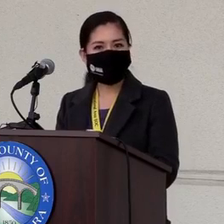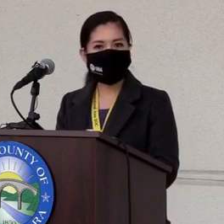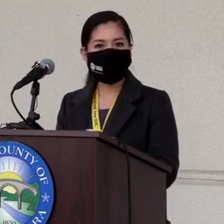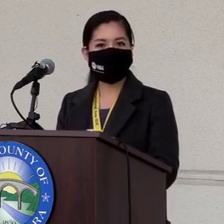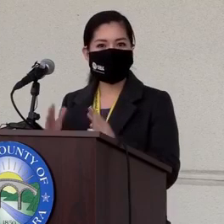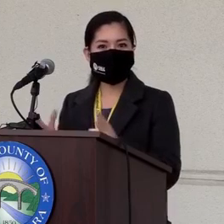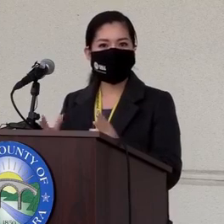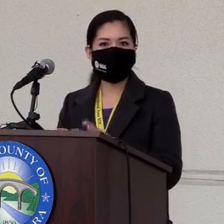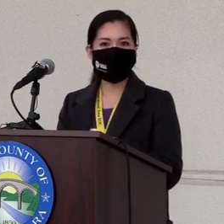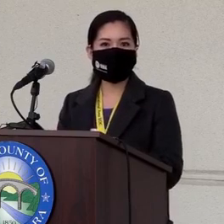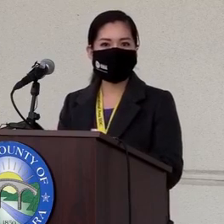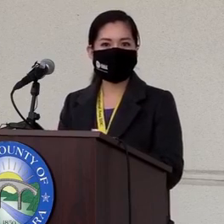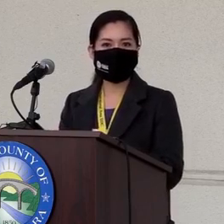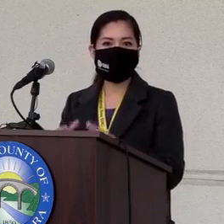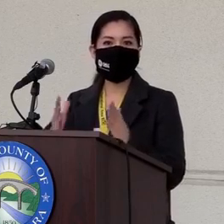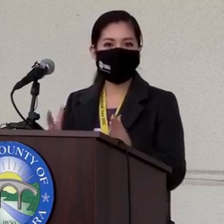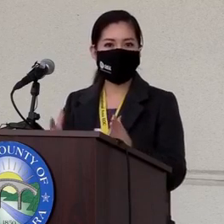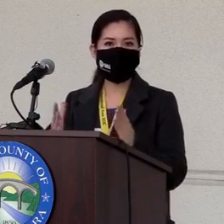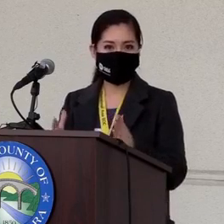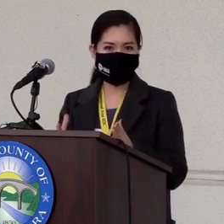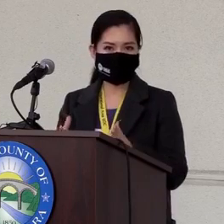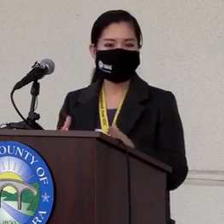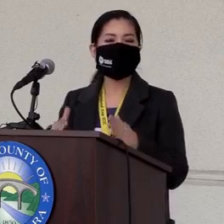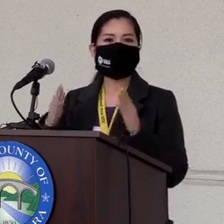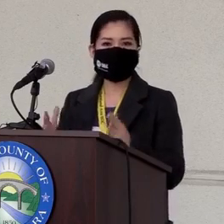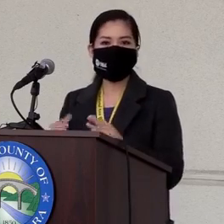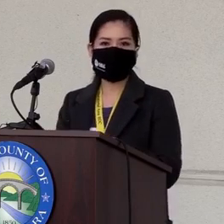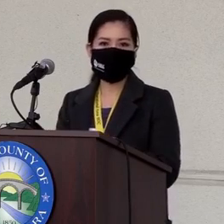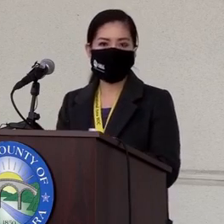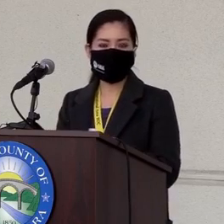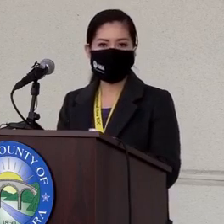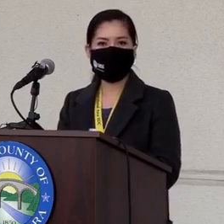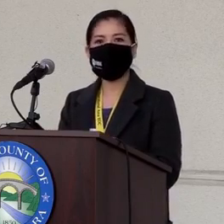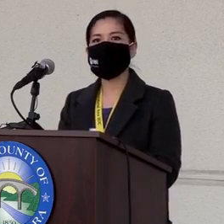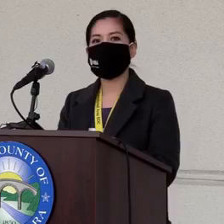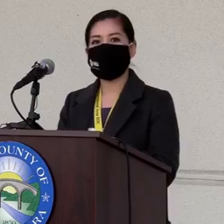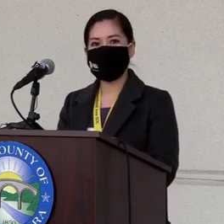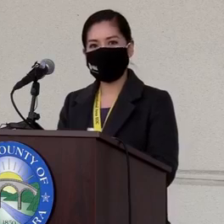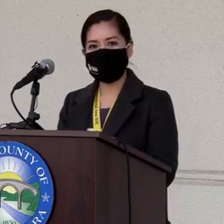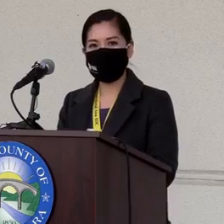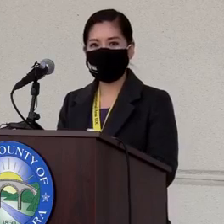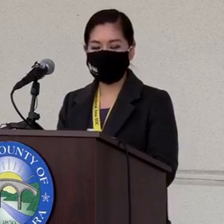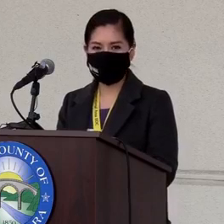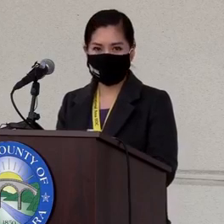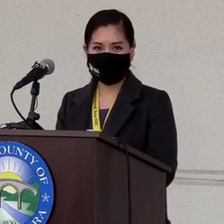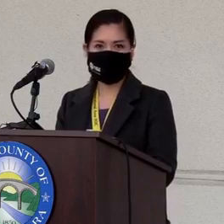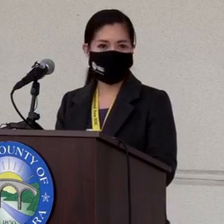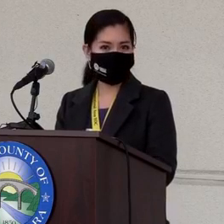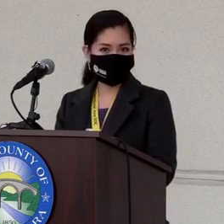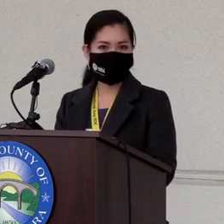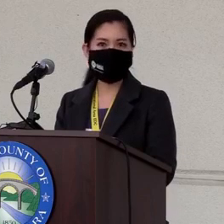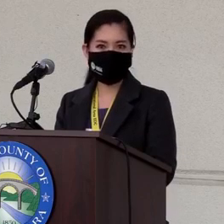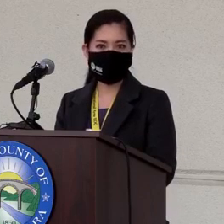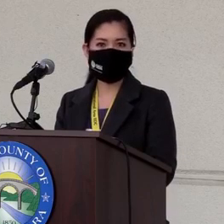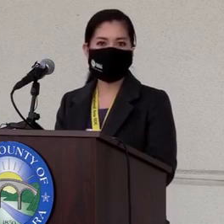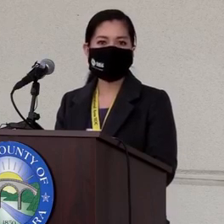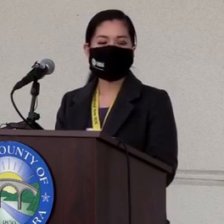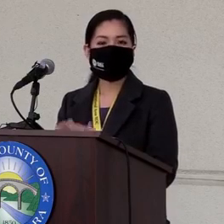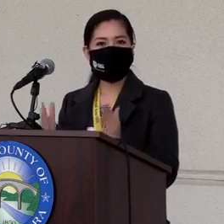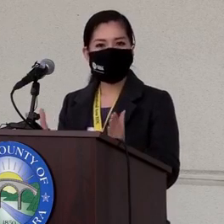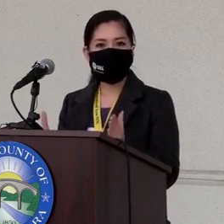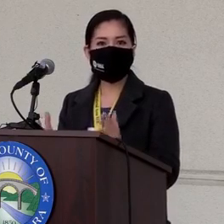thông tin chi tiết về vaccine cũng như là những cái con số nhiễm bệnh đang tăng mạnh trong cộng đồng thì quý vị hãy vào cái trang mạng của Sở Y tế Công